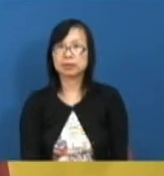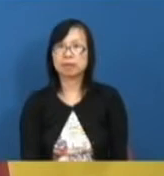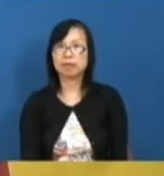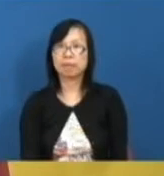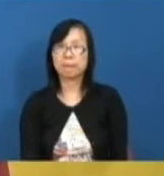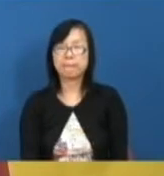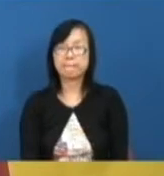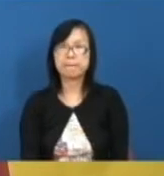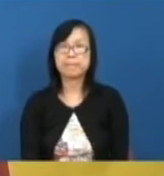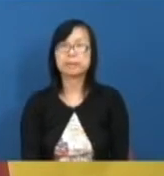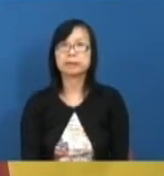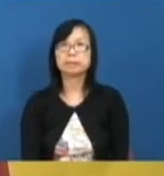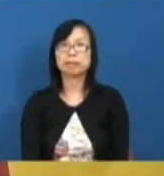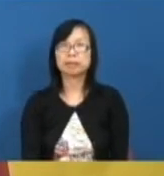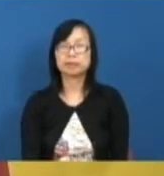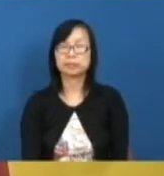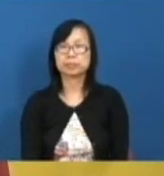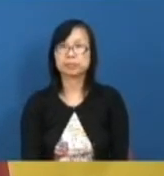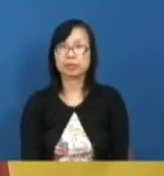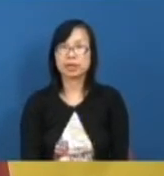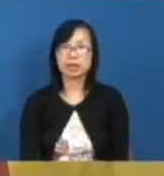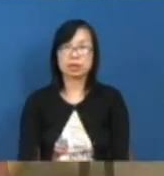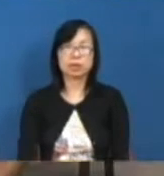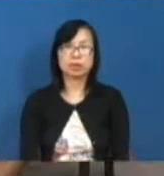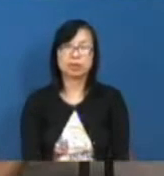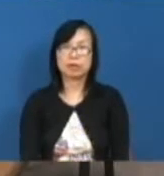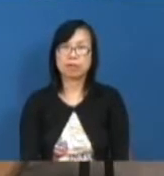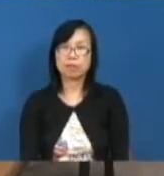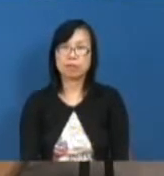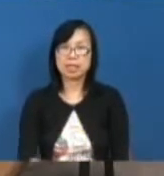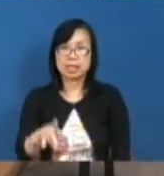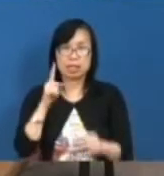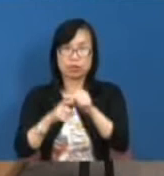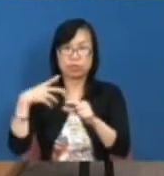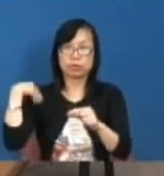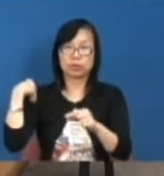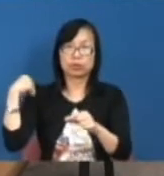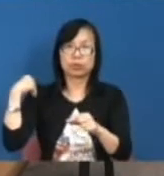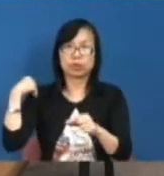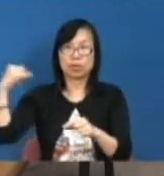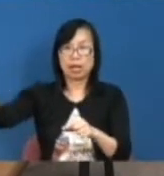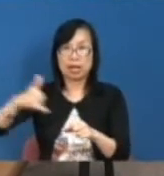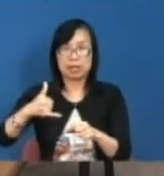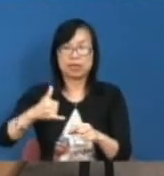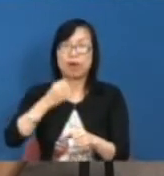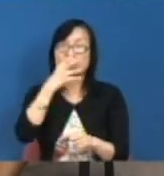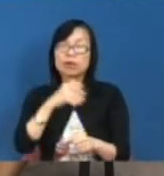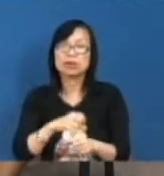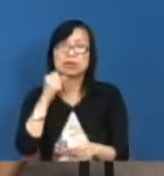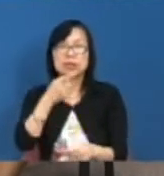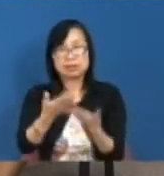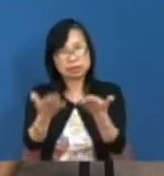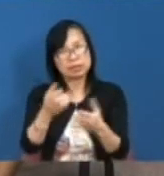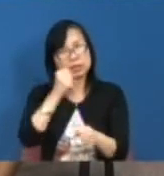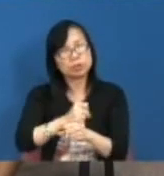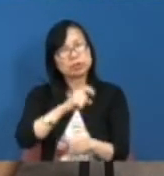係咪？即係我覺得，即係成件事真係好簡單。李克強嚟嗰陣時，你哋做過乜嘢？點解你連一